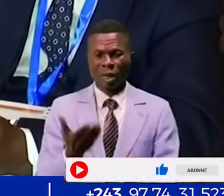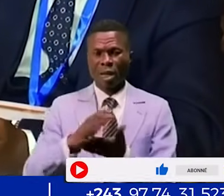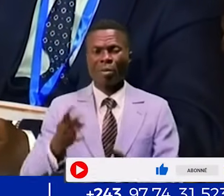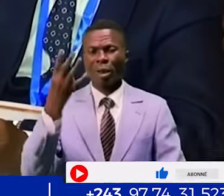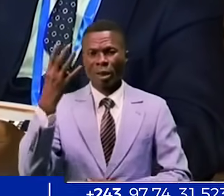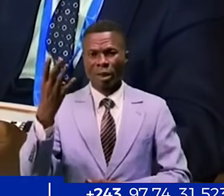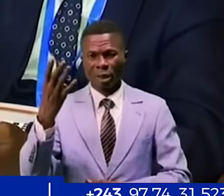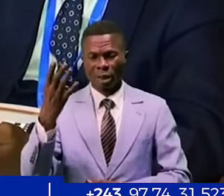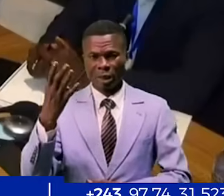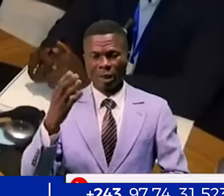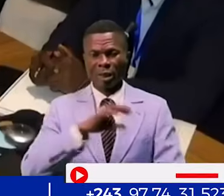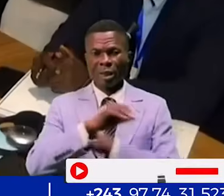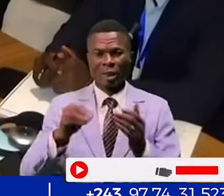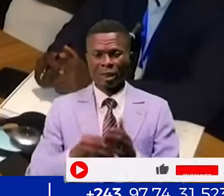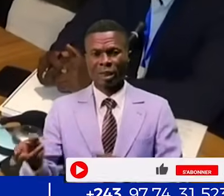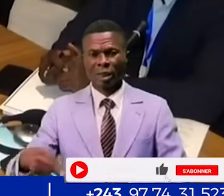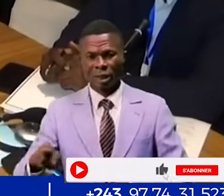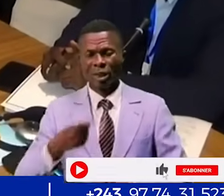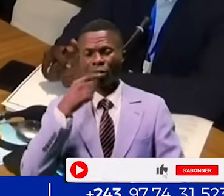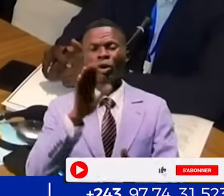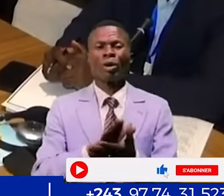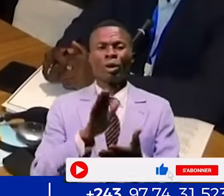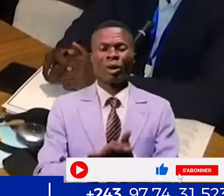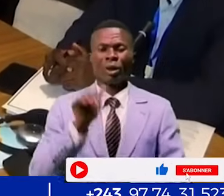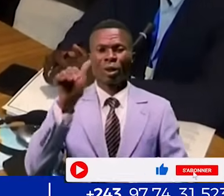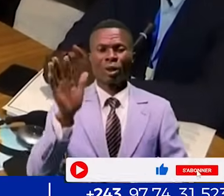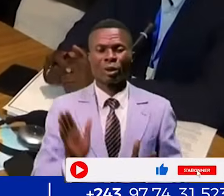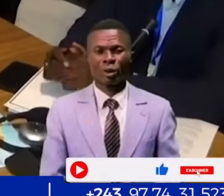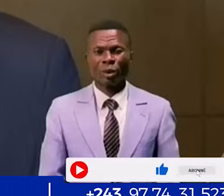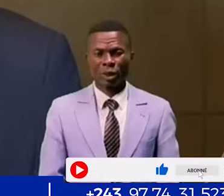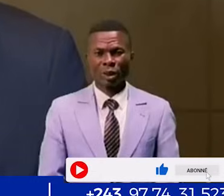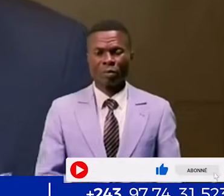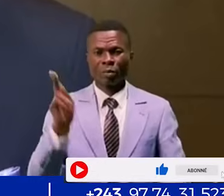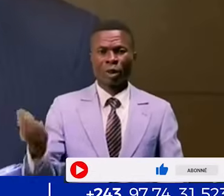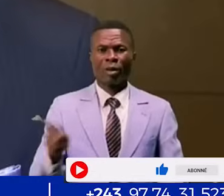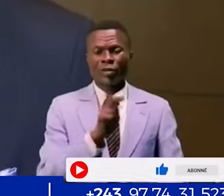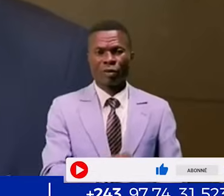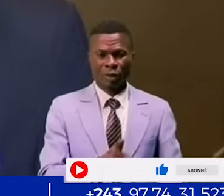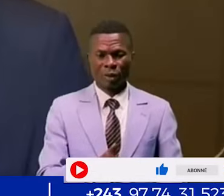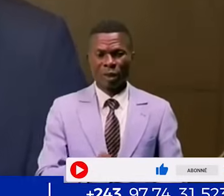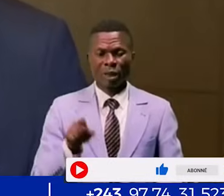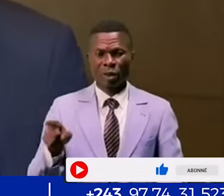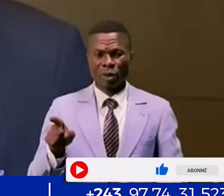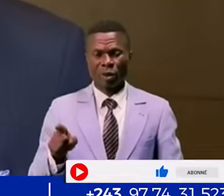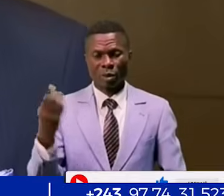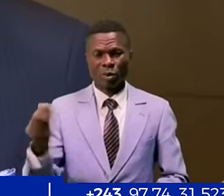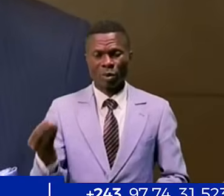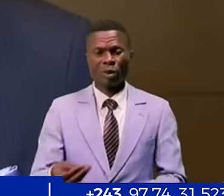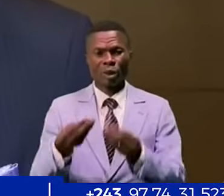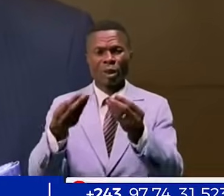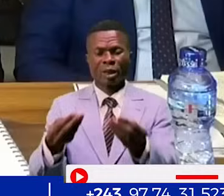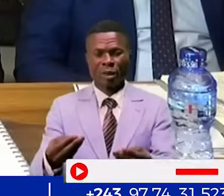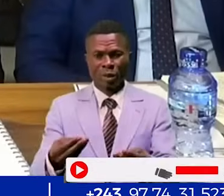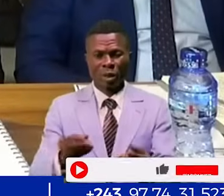4 du centre régional, tout en félicitant le directeur Philippe Egoumé d'Afritac Centre d'avoir mis en